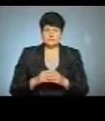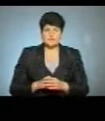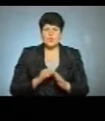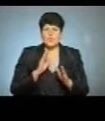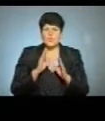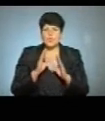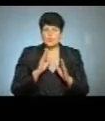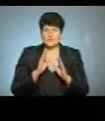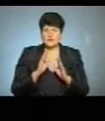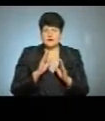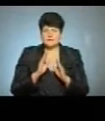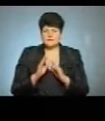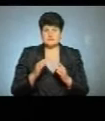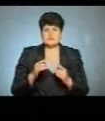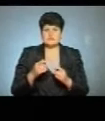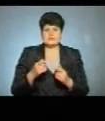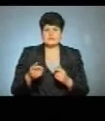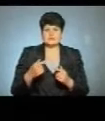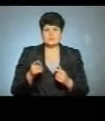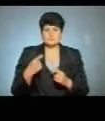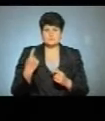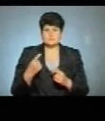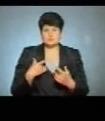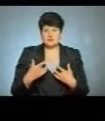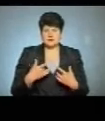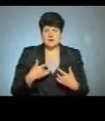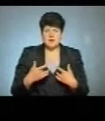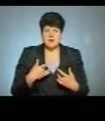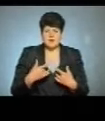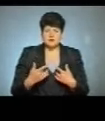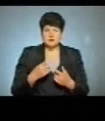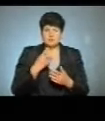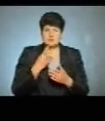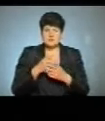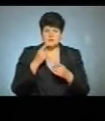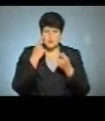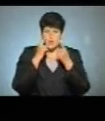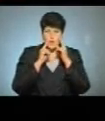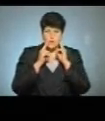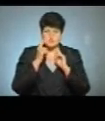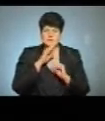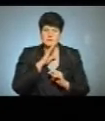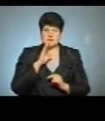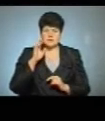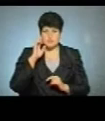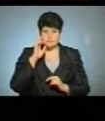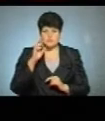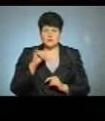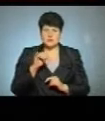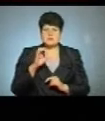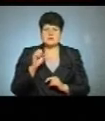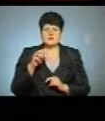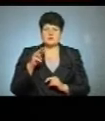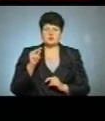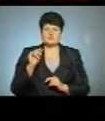фейсбук-сторінці Тернопільського драмтеатру опублікували онлайн-виставу народної трагедії «Сльози Божої матері» Уласа Самчука. Ірина Терлюк, Анжела